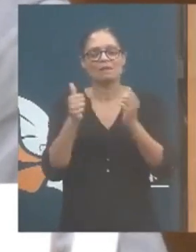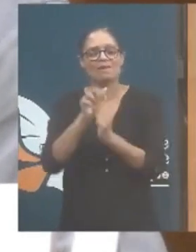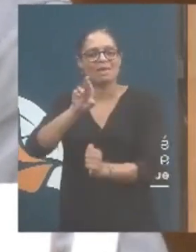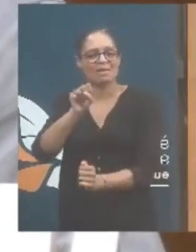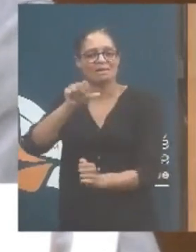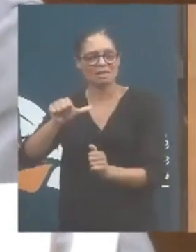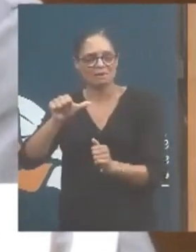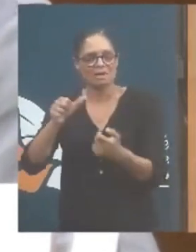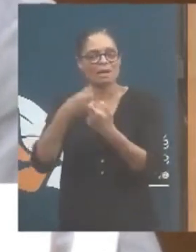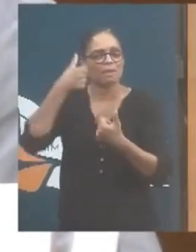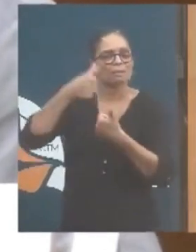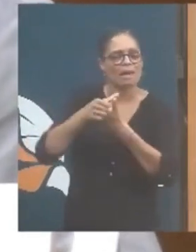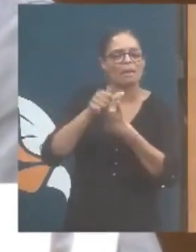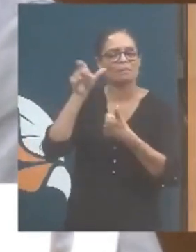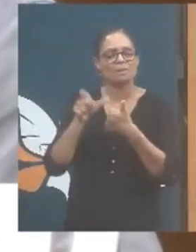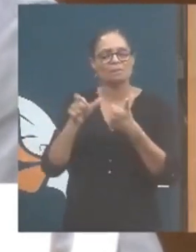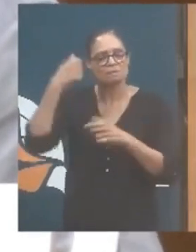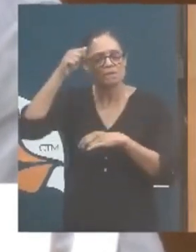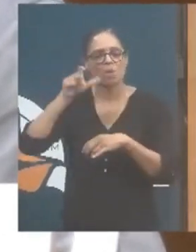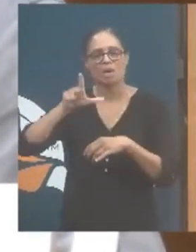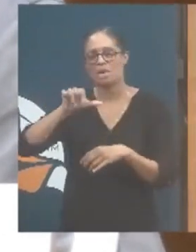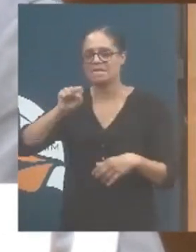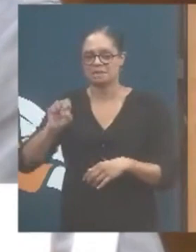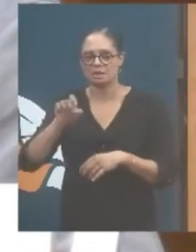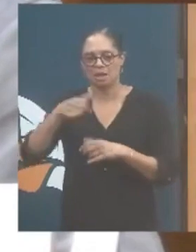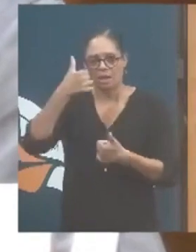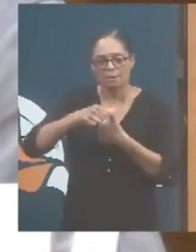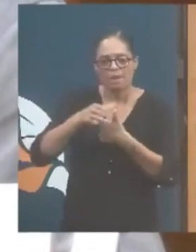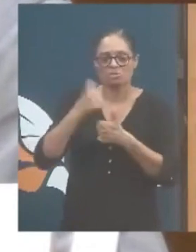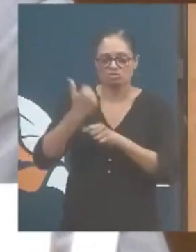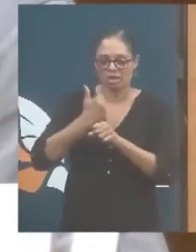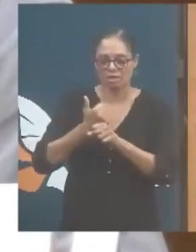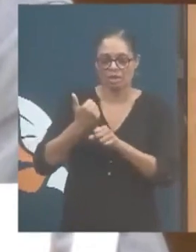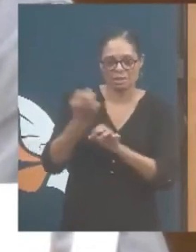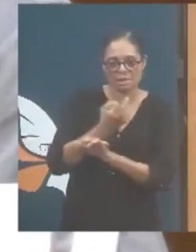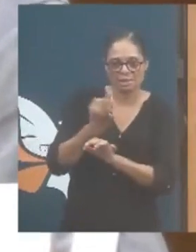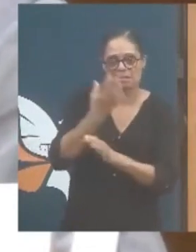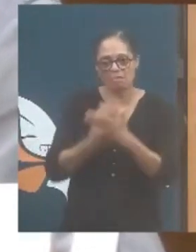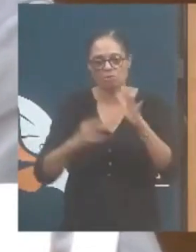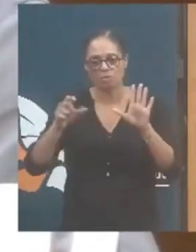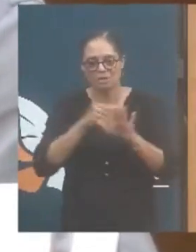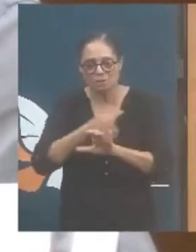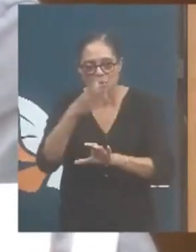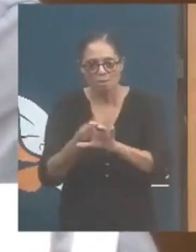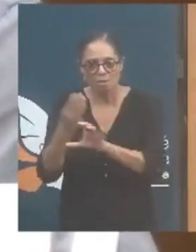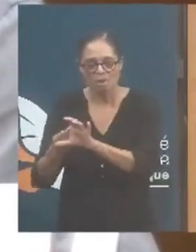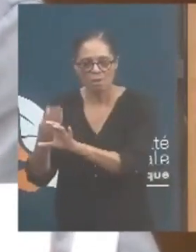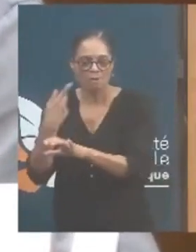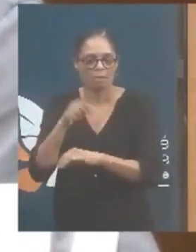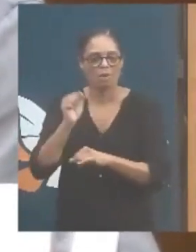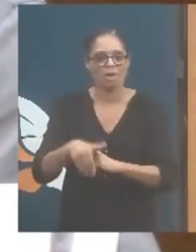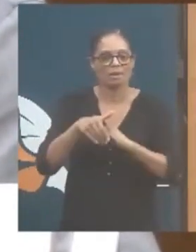fois nous rappelait que chaque année, il manque 70 millions pour pouvoir